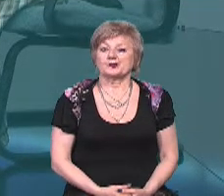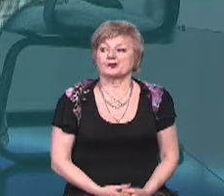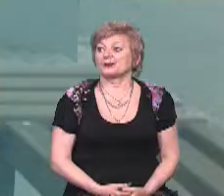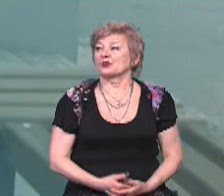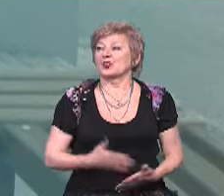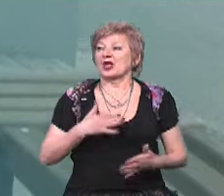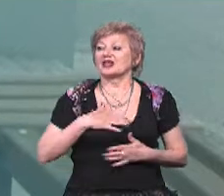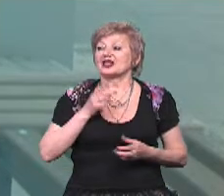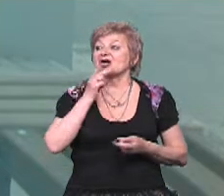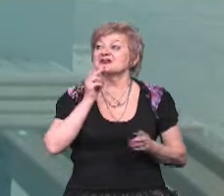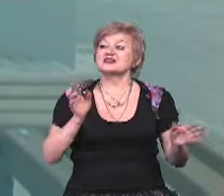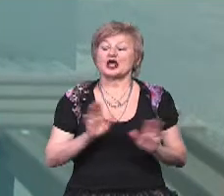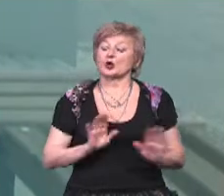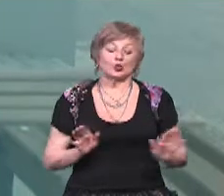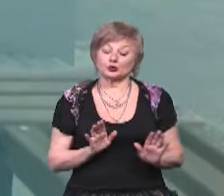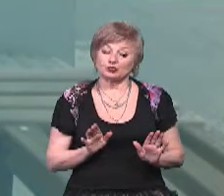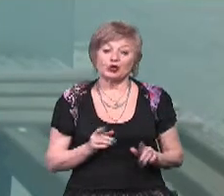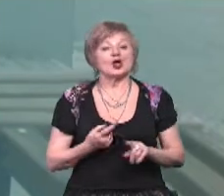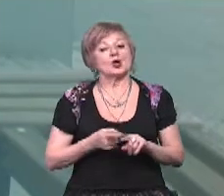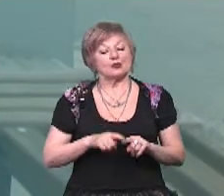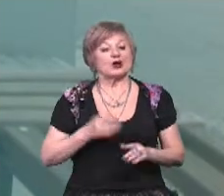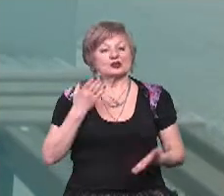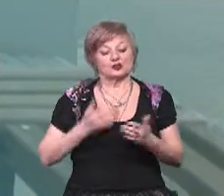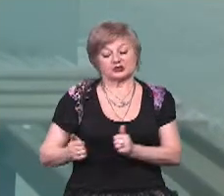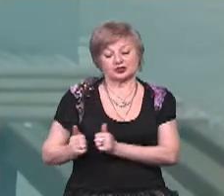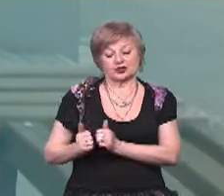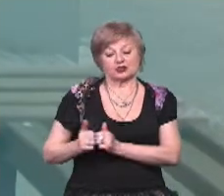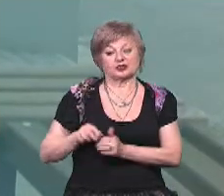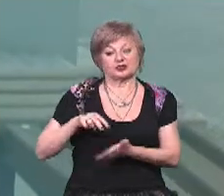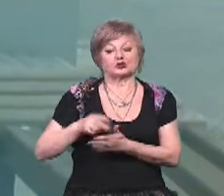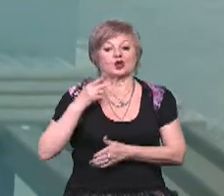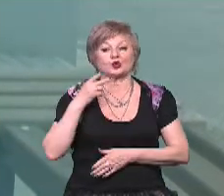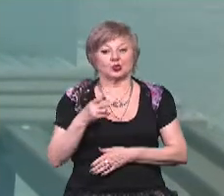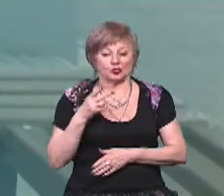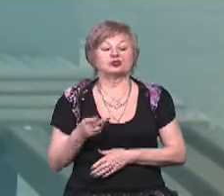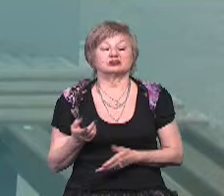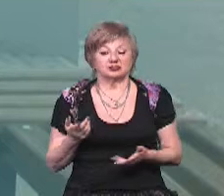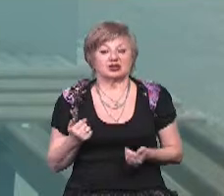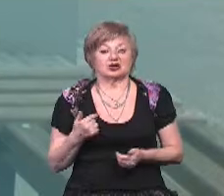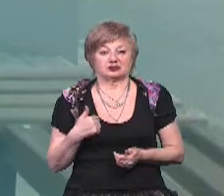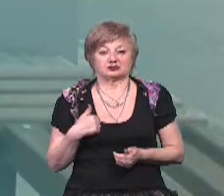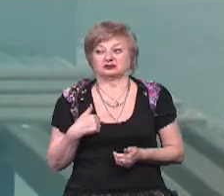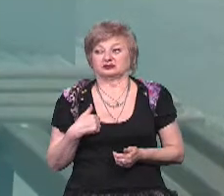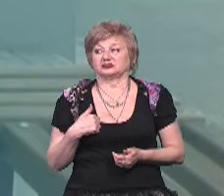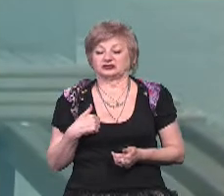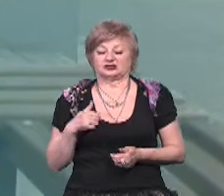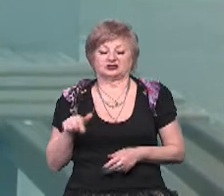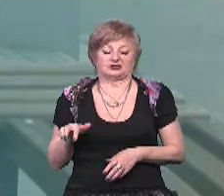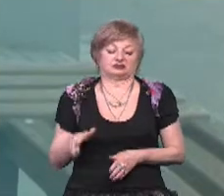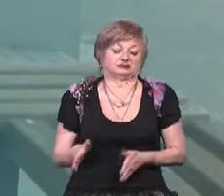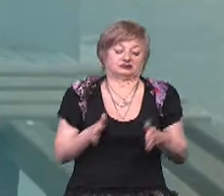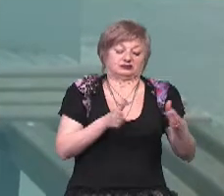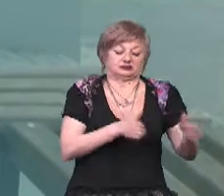Я не курю. Я не палю. І тому, якщо біля мене хтось палить, то, зрозуміло, мені доводиться відходити в